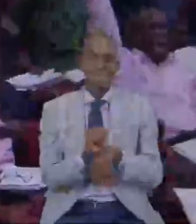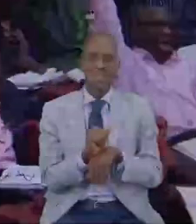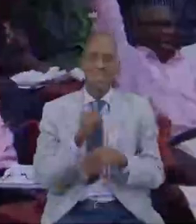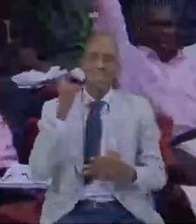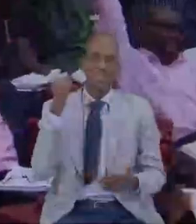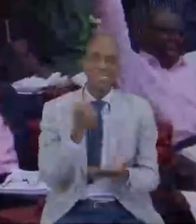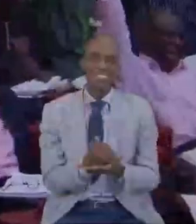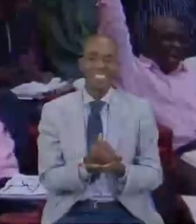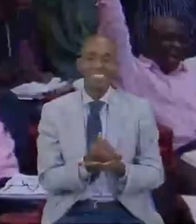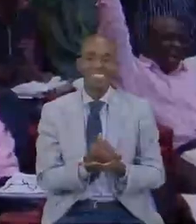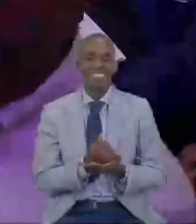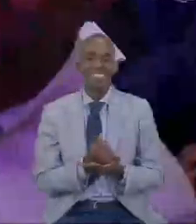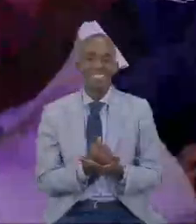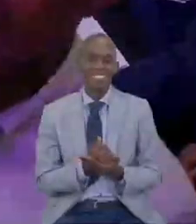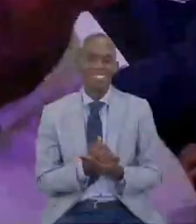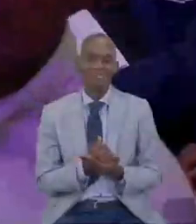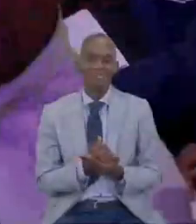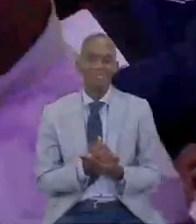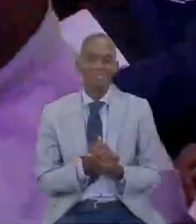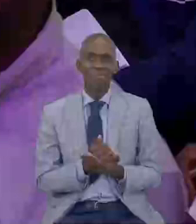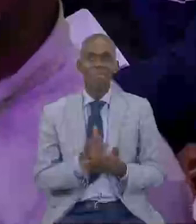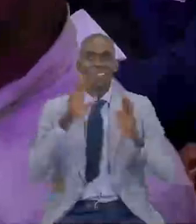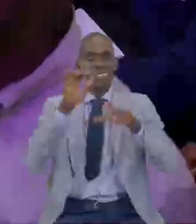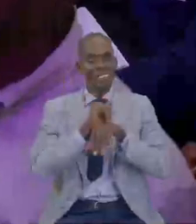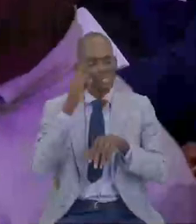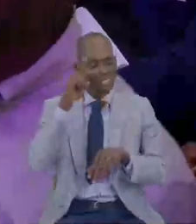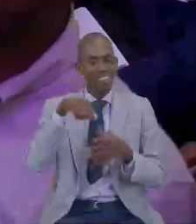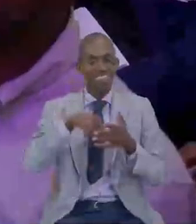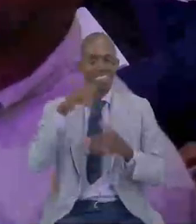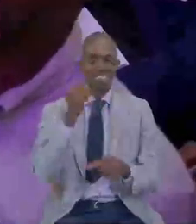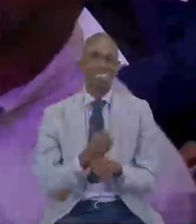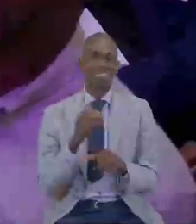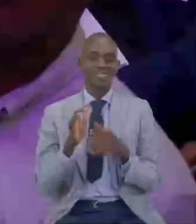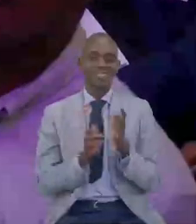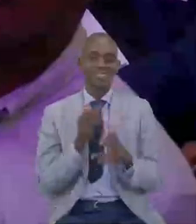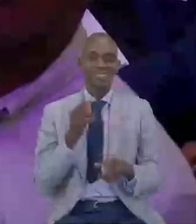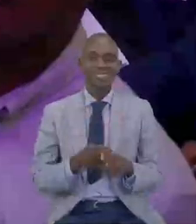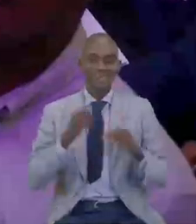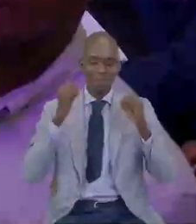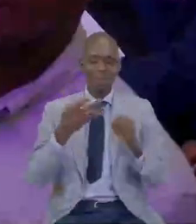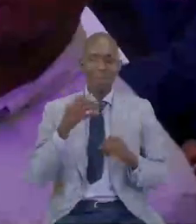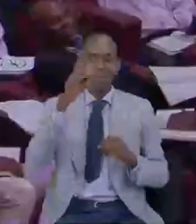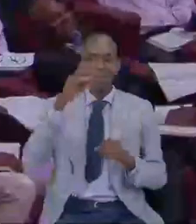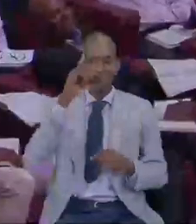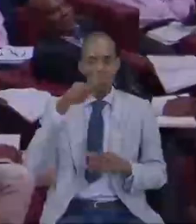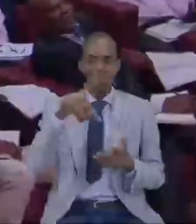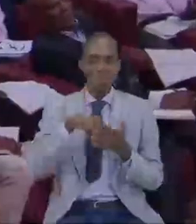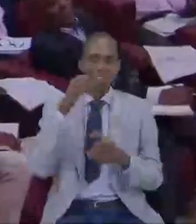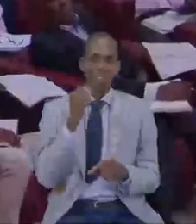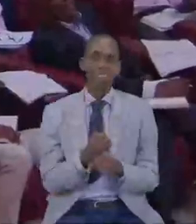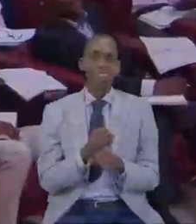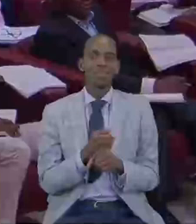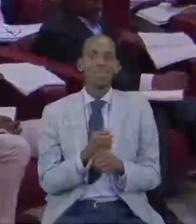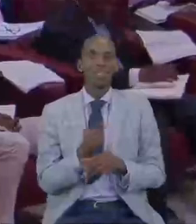Vous l'avez compris. Miracle pour vous cette année. La puissance de Dieu pour vous cette année. Parce que